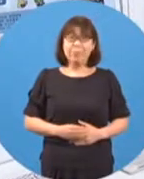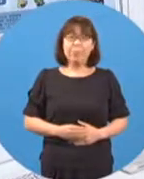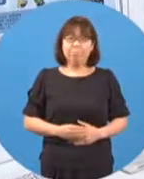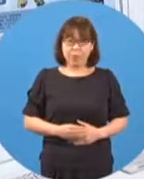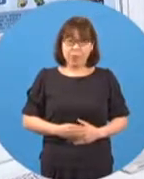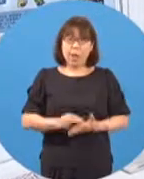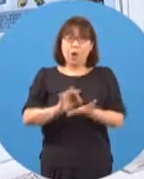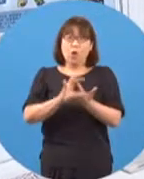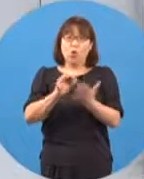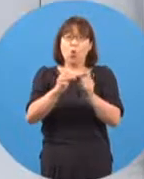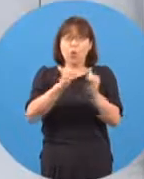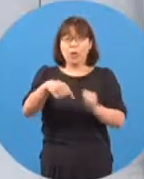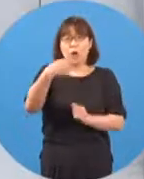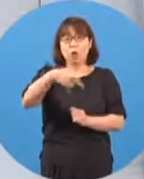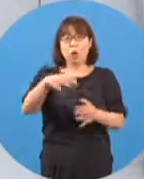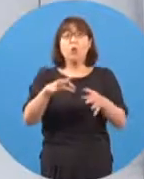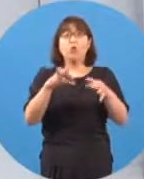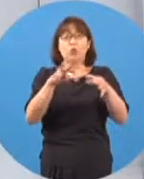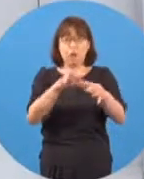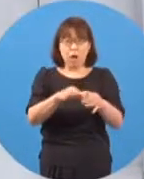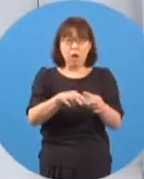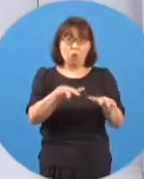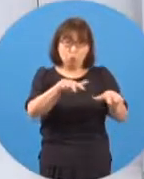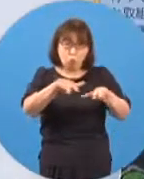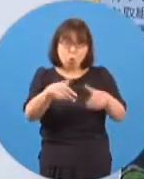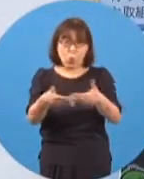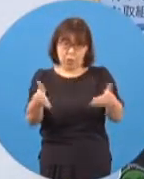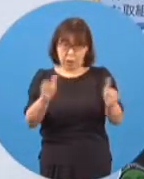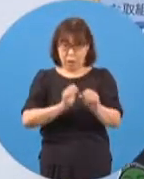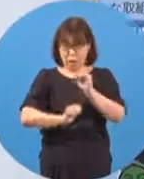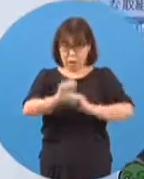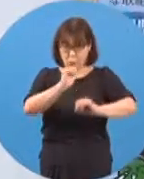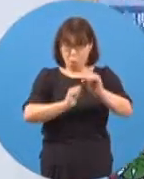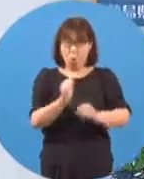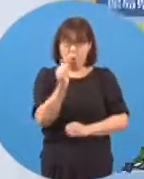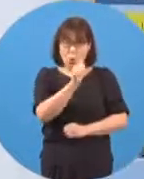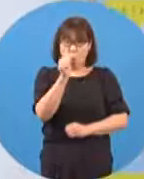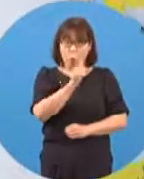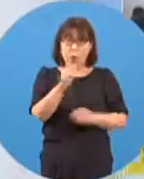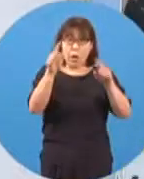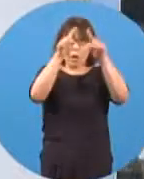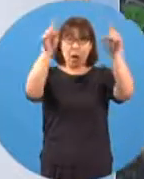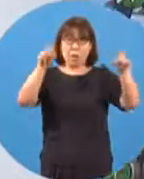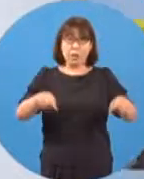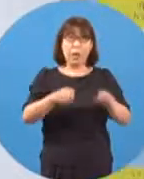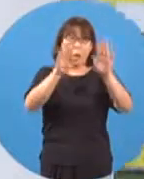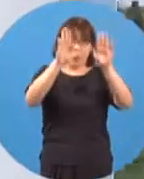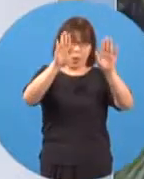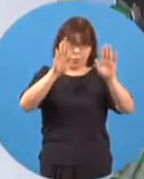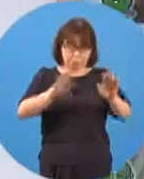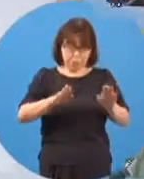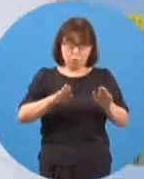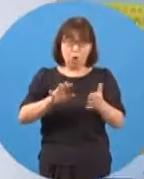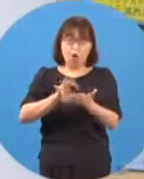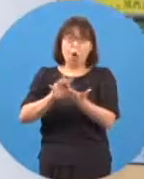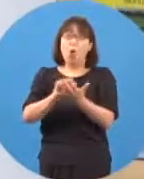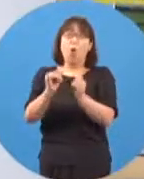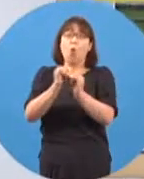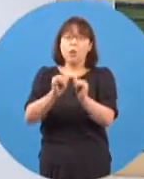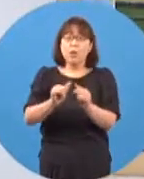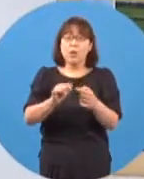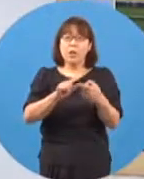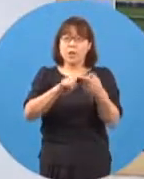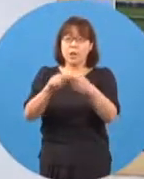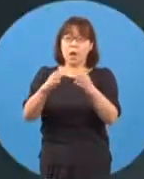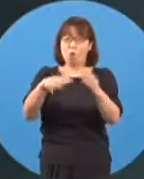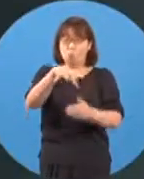また消費者教育につながる行政や団体の取り組みを紹介したパネル展示や、各消費者協会が出品した